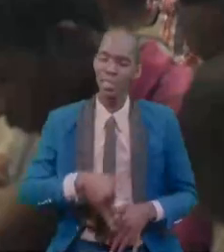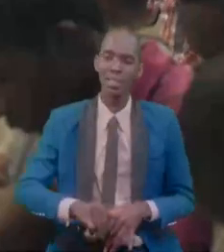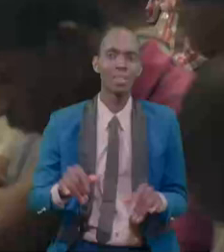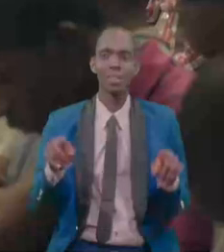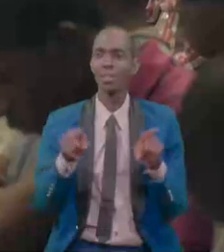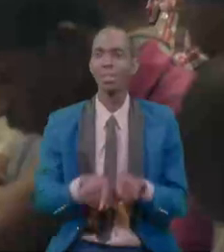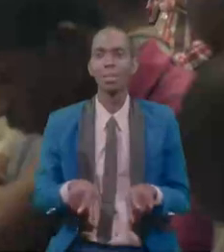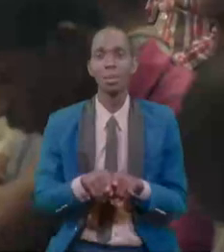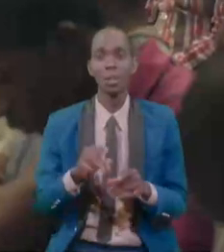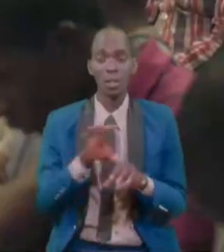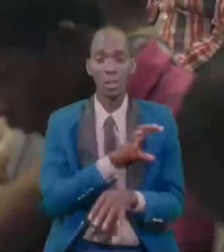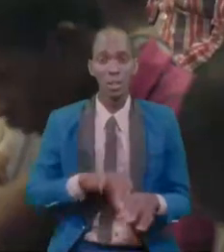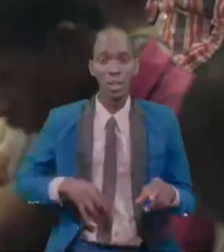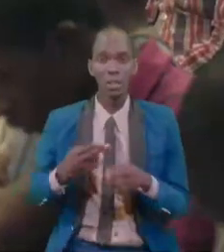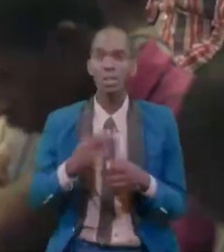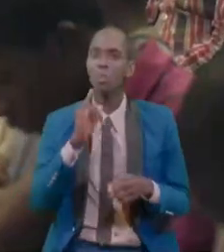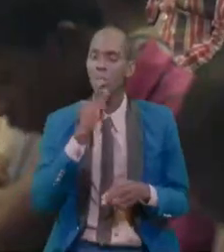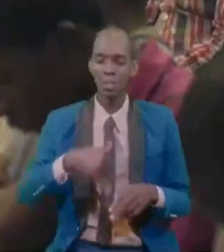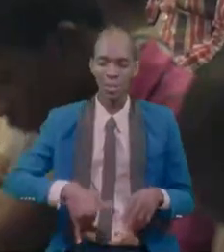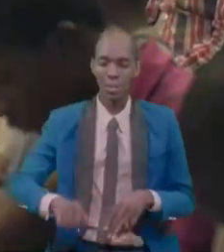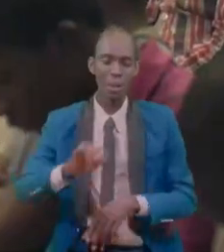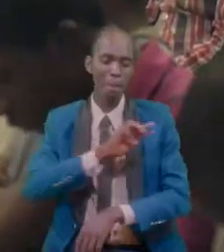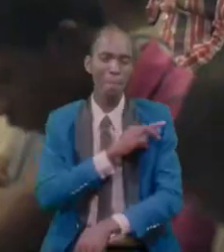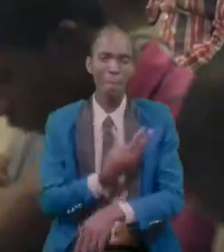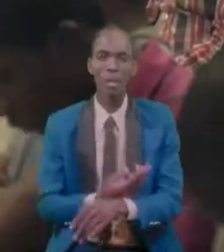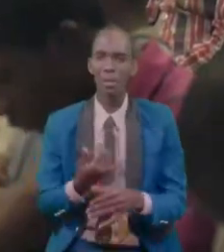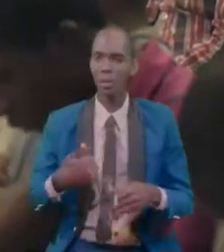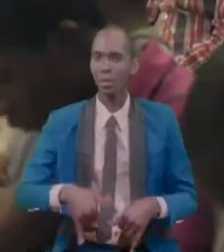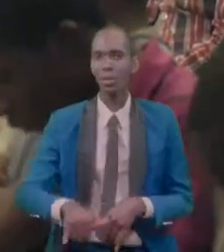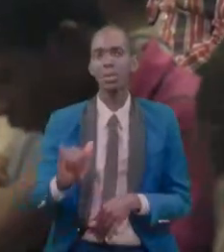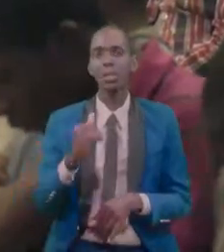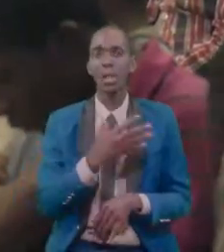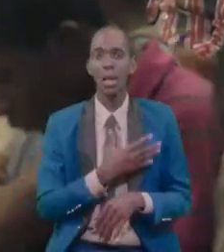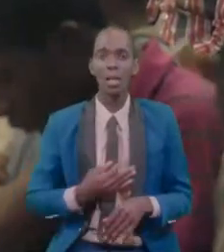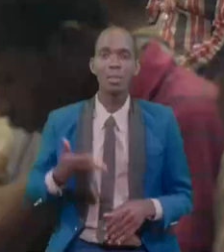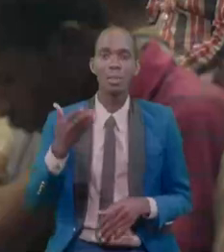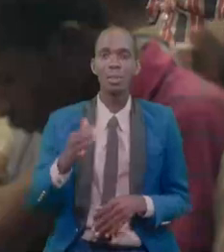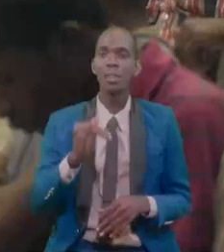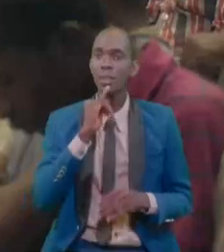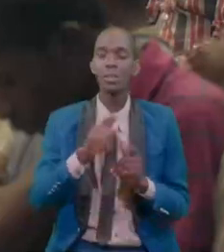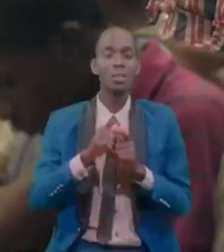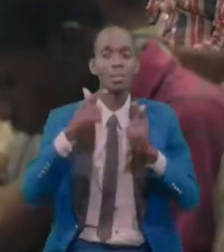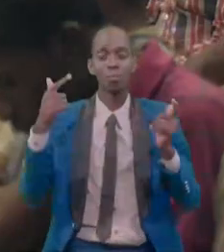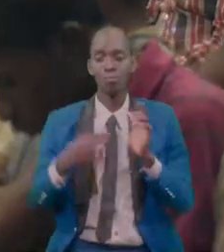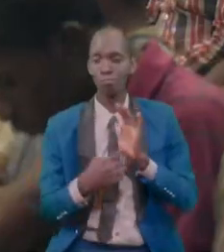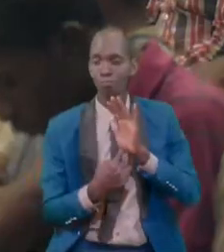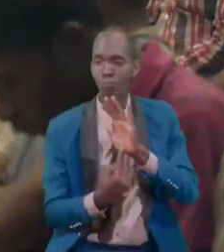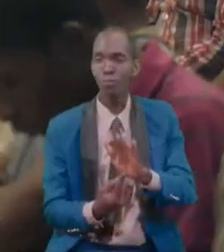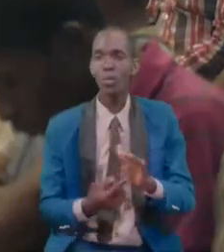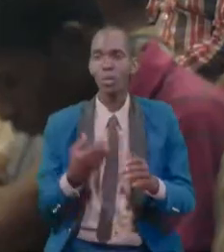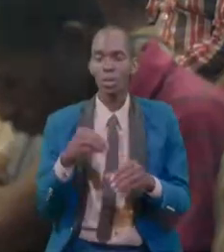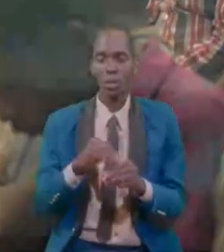jour. Le nom est puissant ce jour et sa manifestation au travers de ce nom